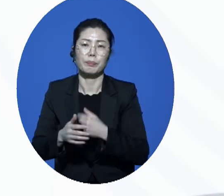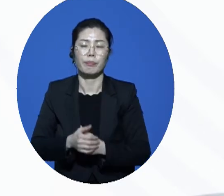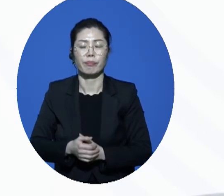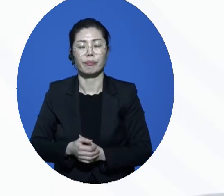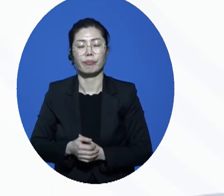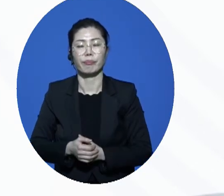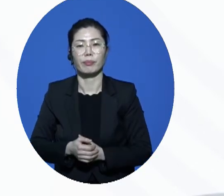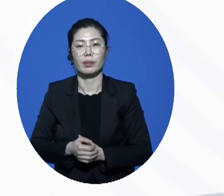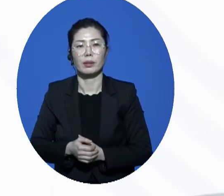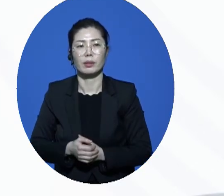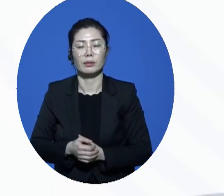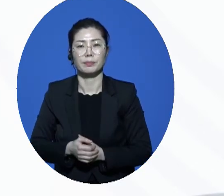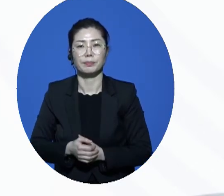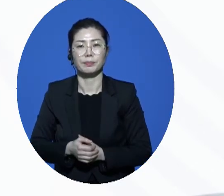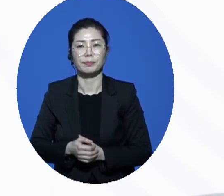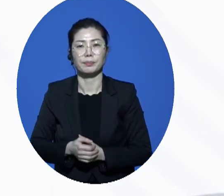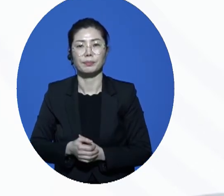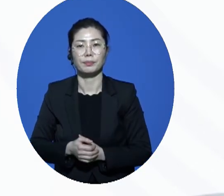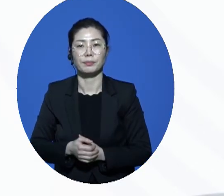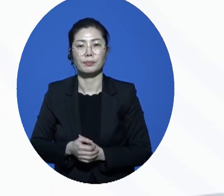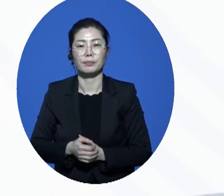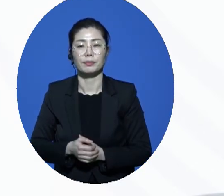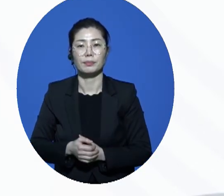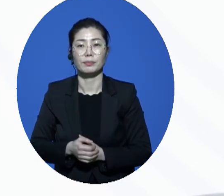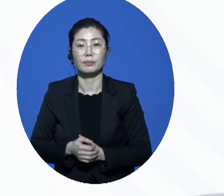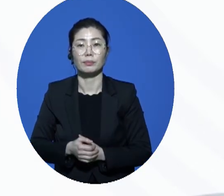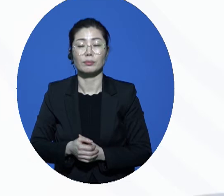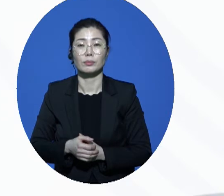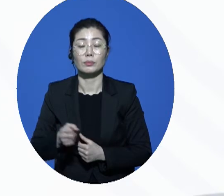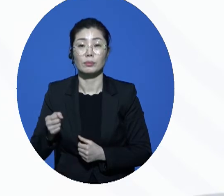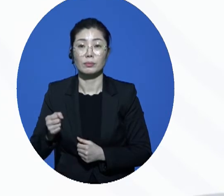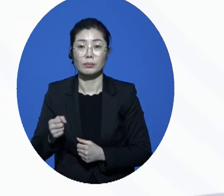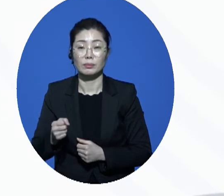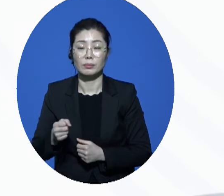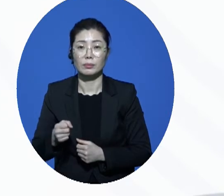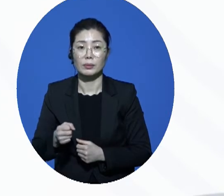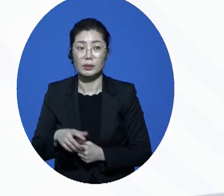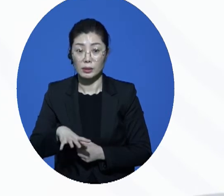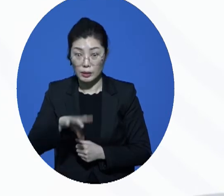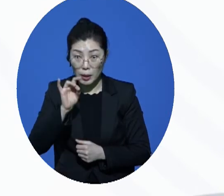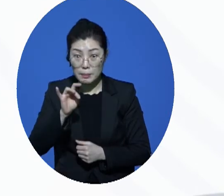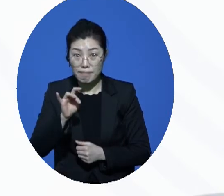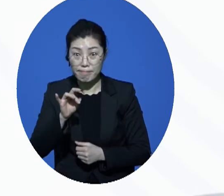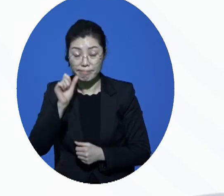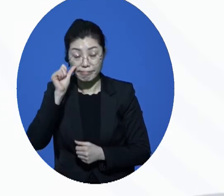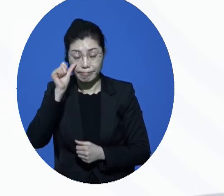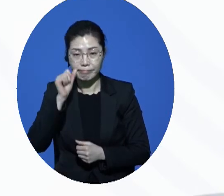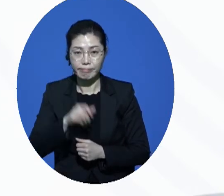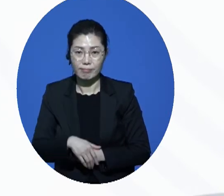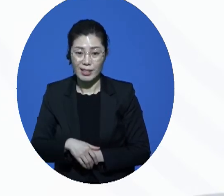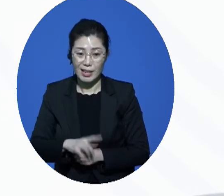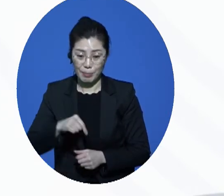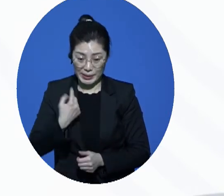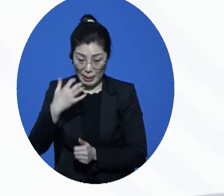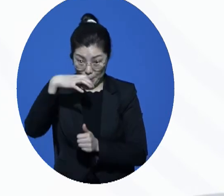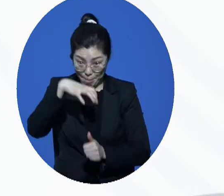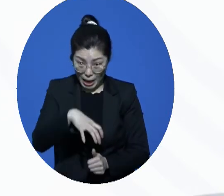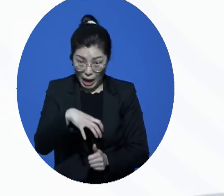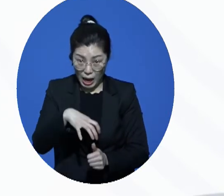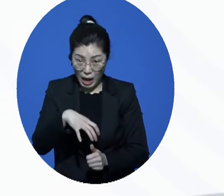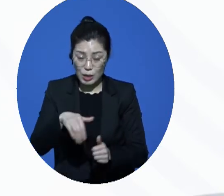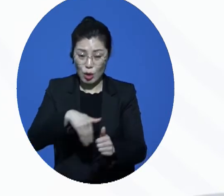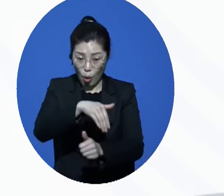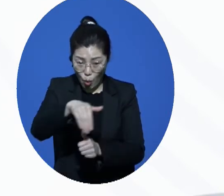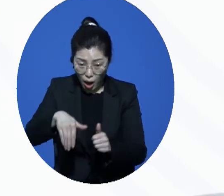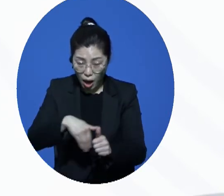전혀 아무런 지침이 내려오지 않았습니다. 특히 이 처음 발생했던 이 자가격리 상황은